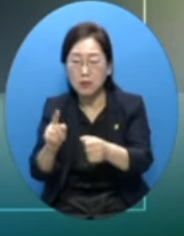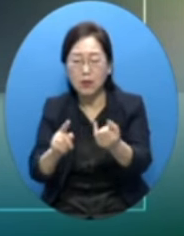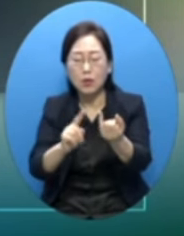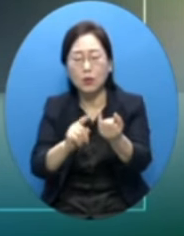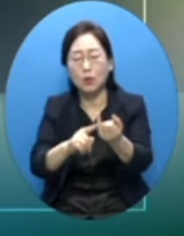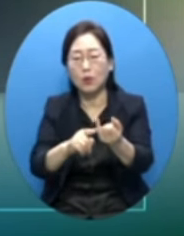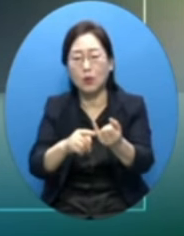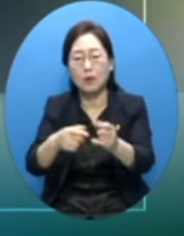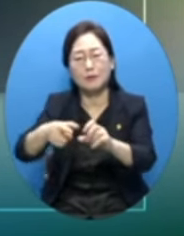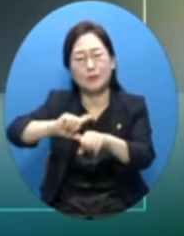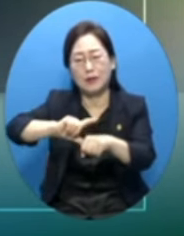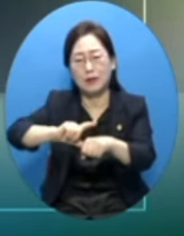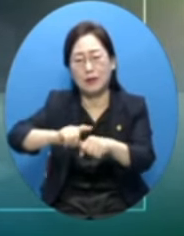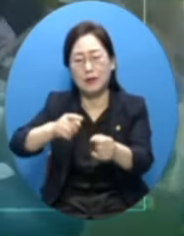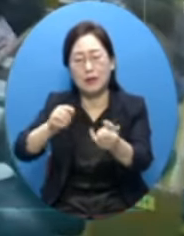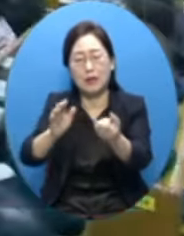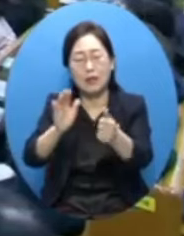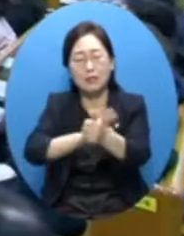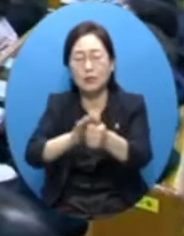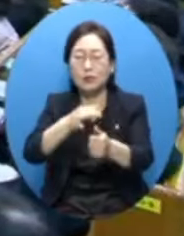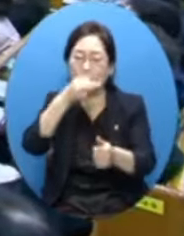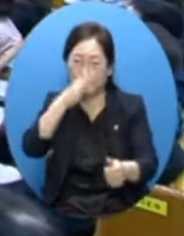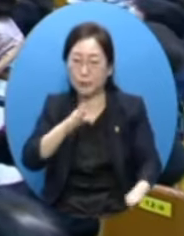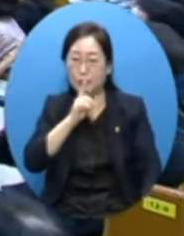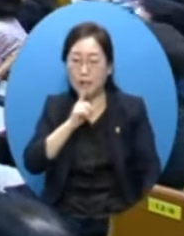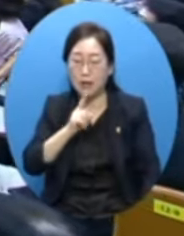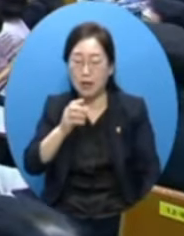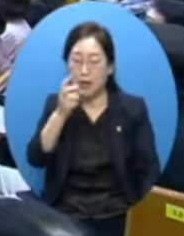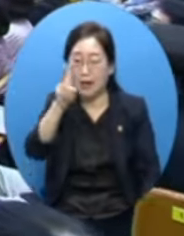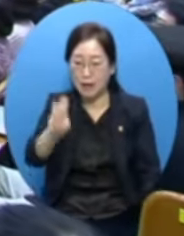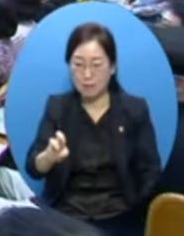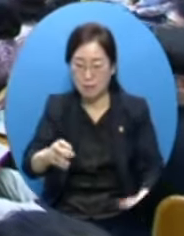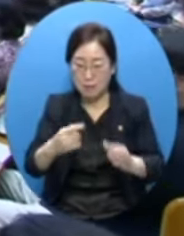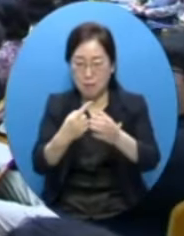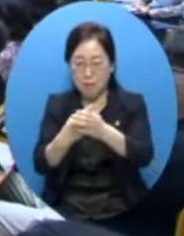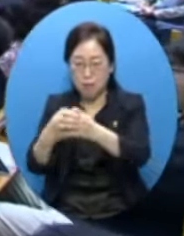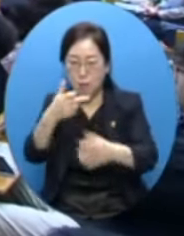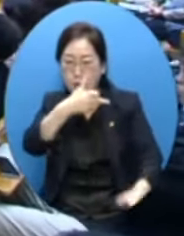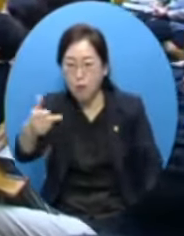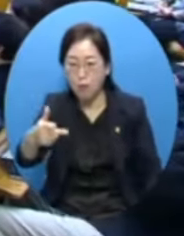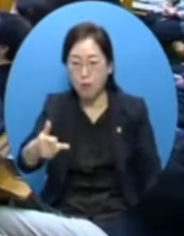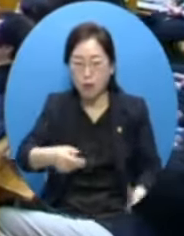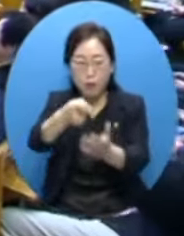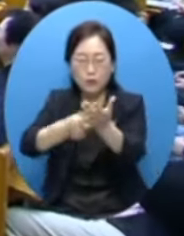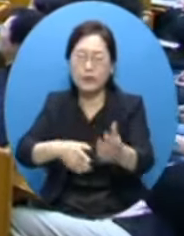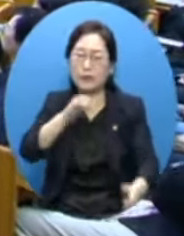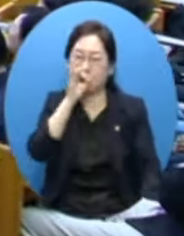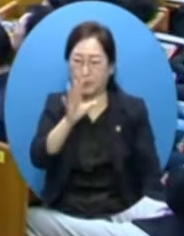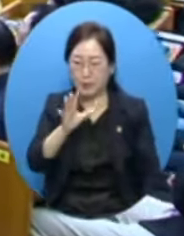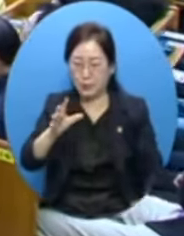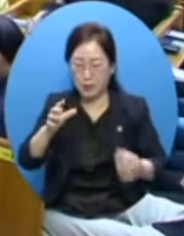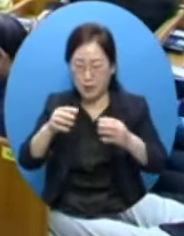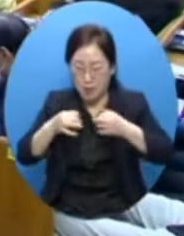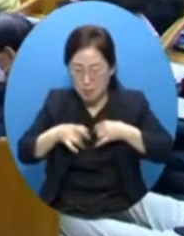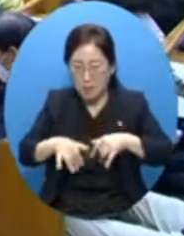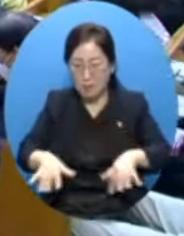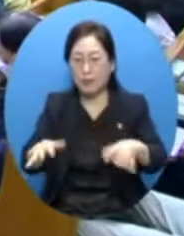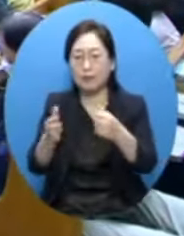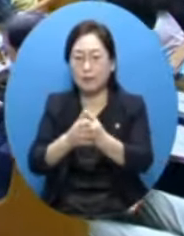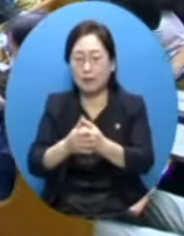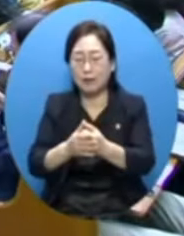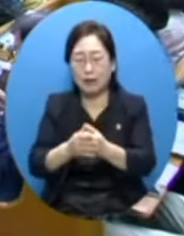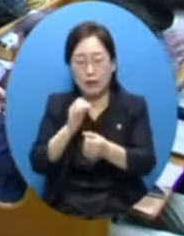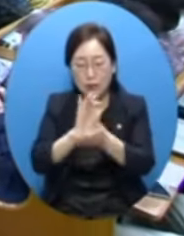했습니다. 암의 크기가 크고 여러 곳으로 전이되어 수술은 불가능했고 더 이상의 진행을 막고자 항암 치료를